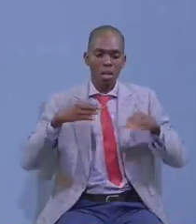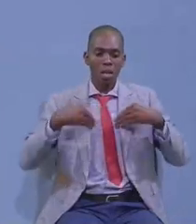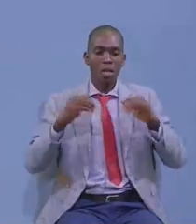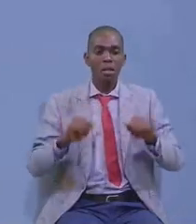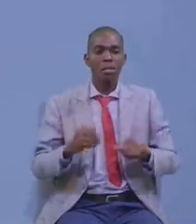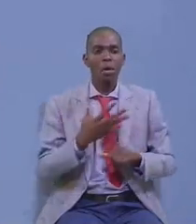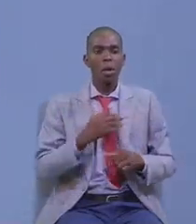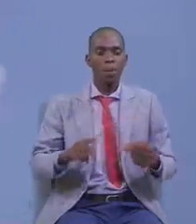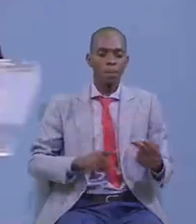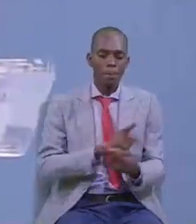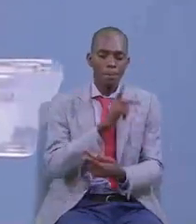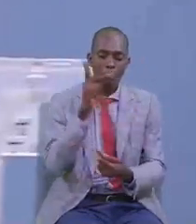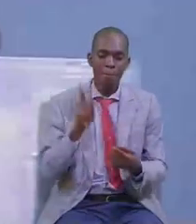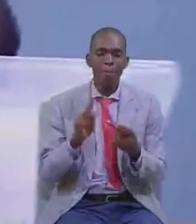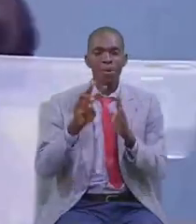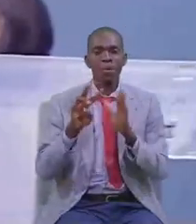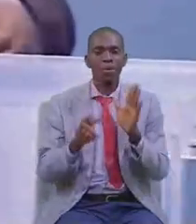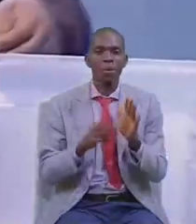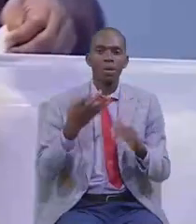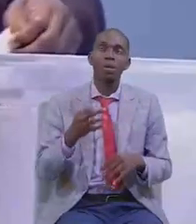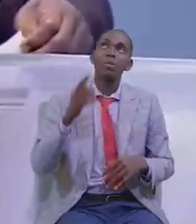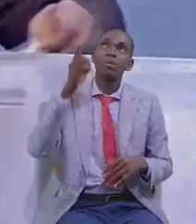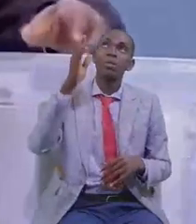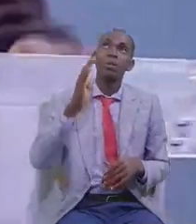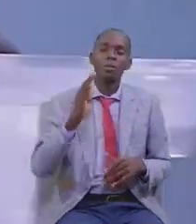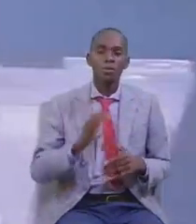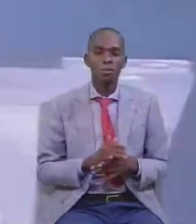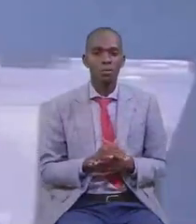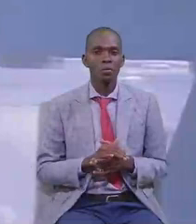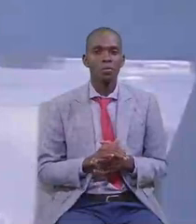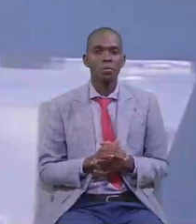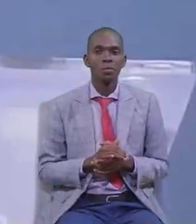Afin que vous discerniez ce qui est bon et agréable au Seigneur.